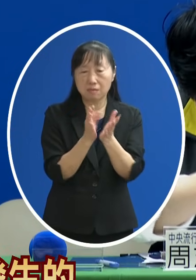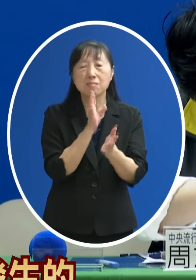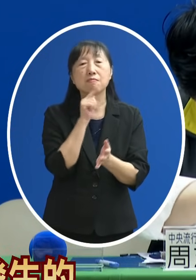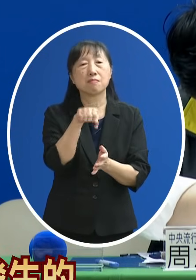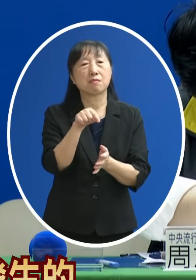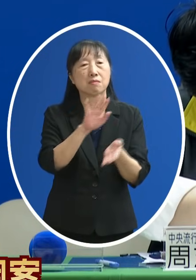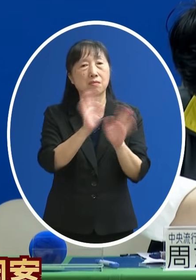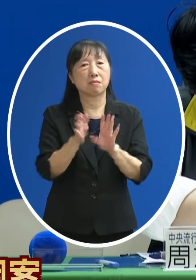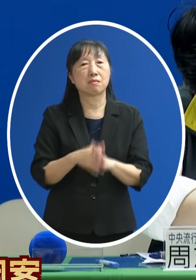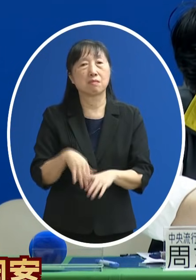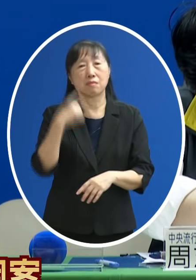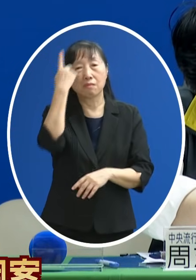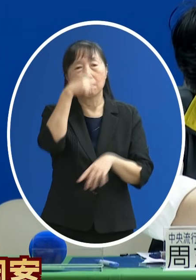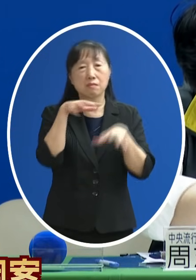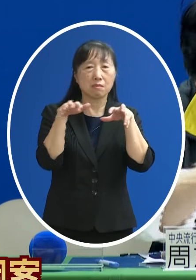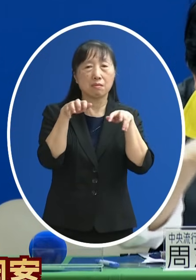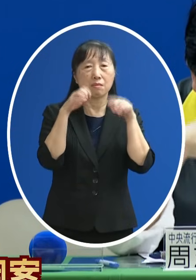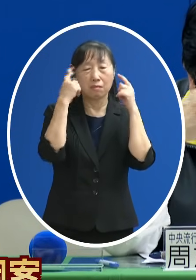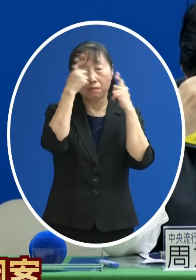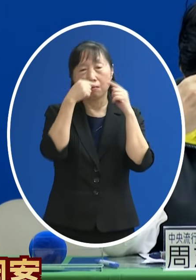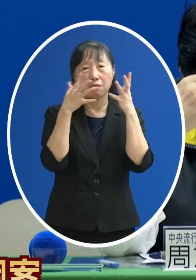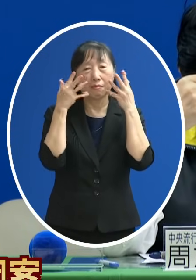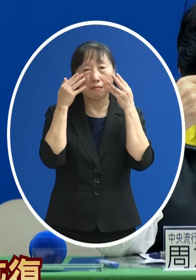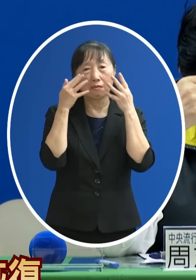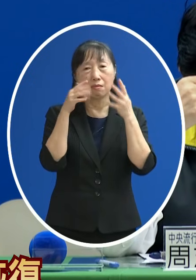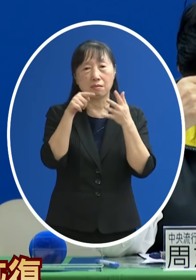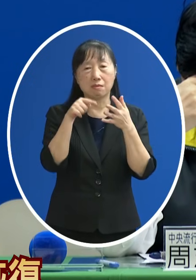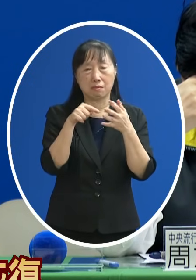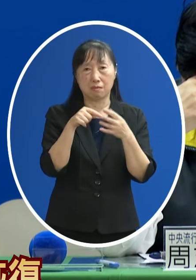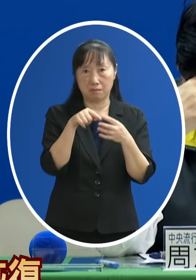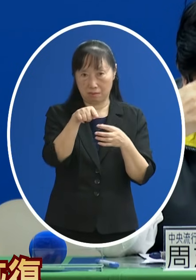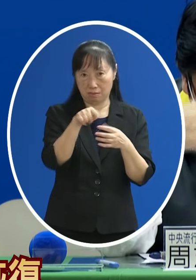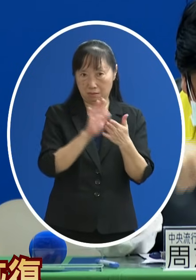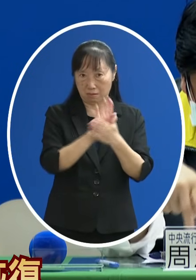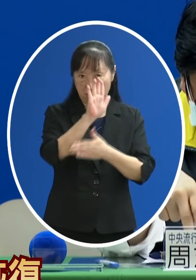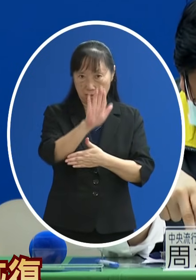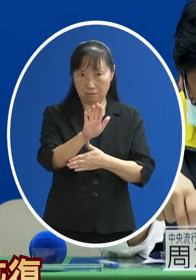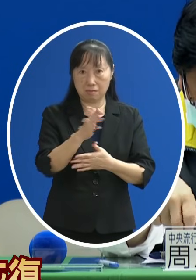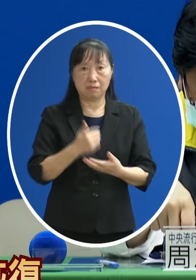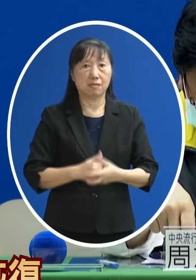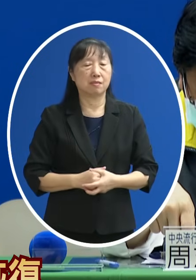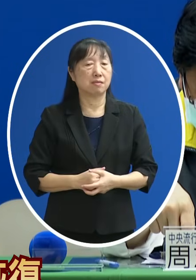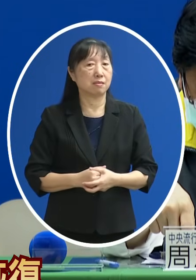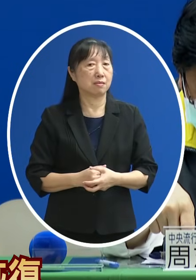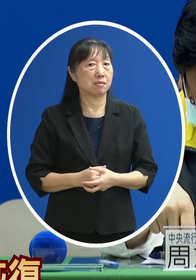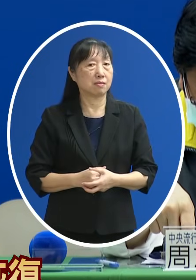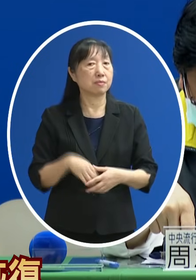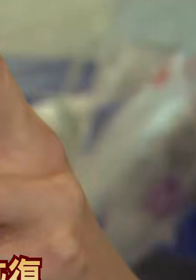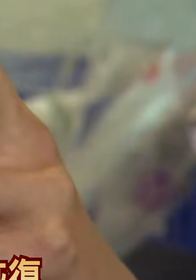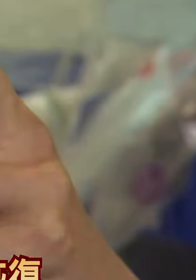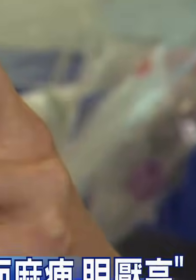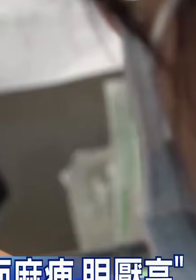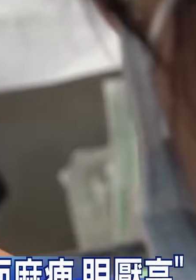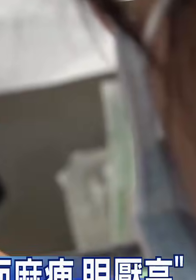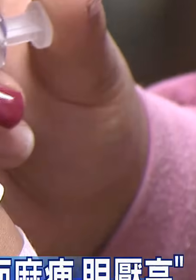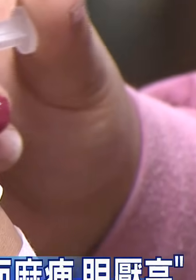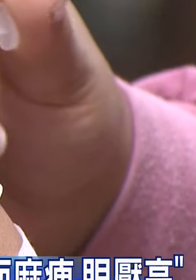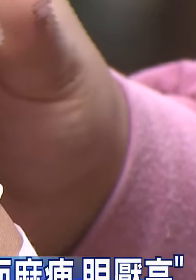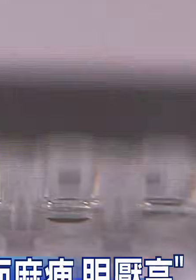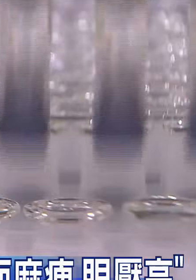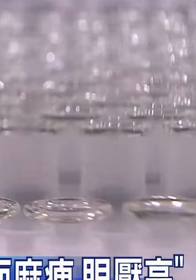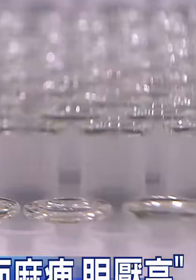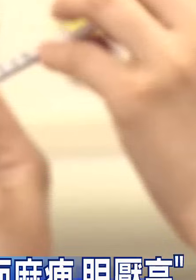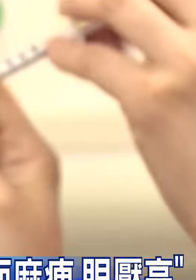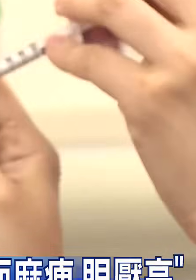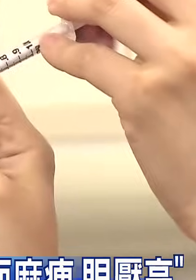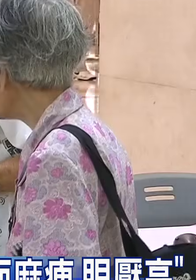哦。那颜面神经麻痹这个个案，那事后是有完全的就是恢复。 庄仁祥强调，